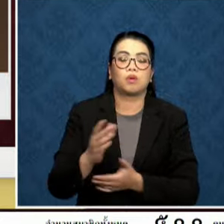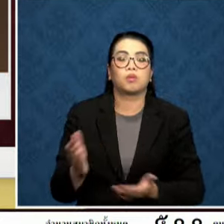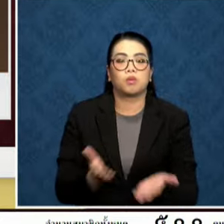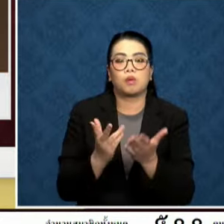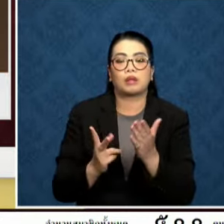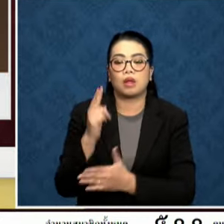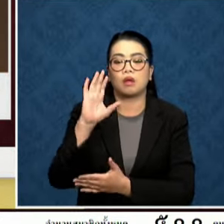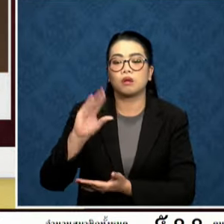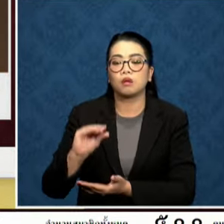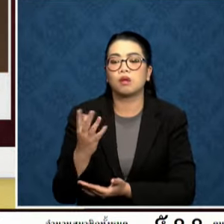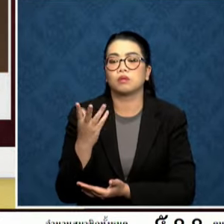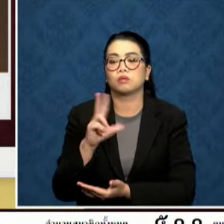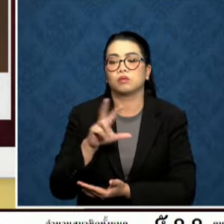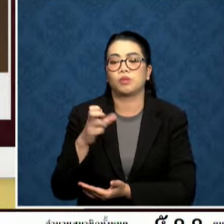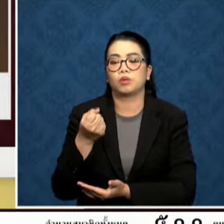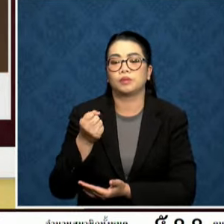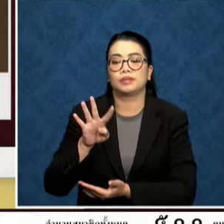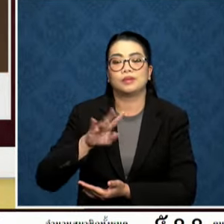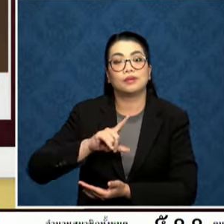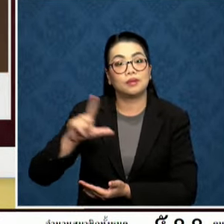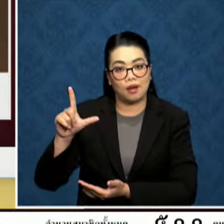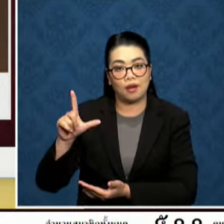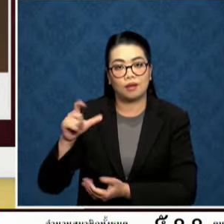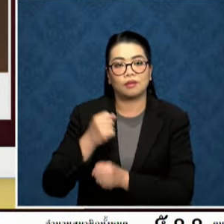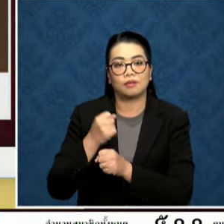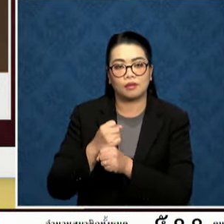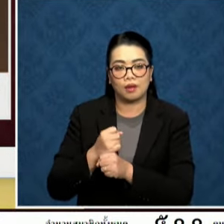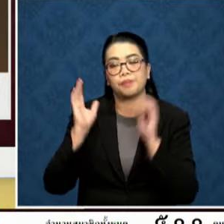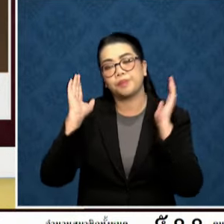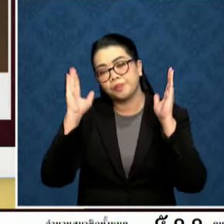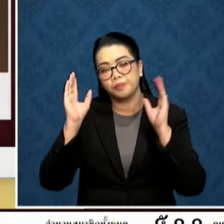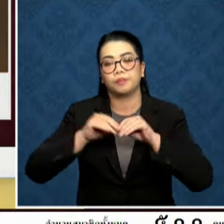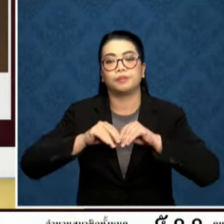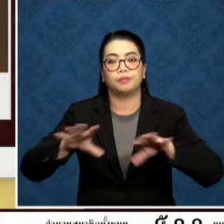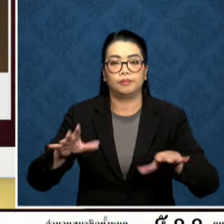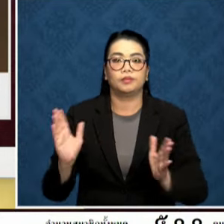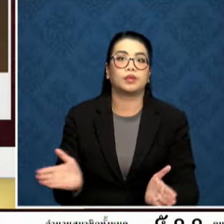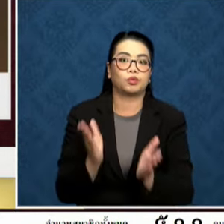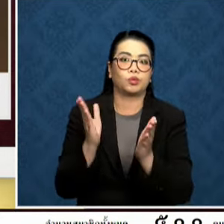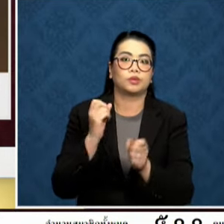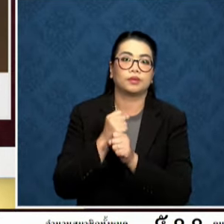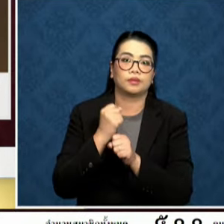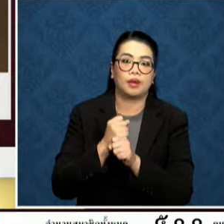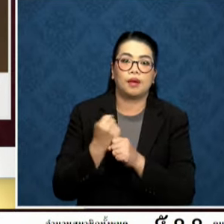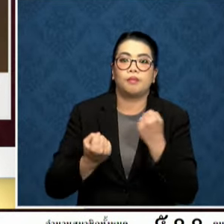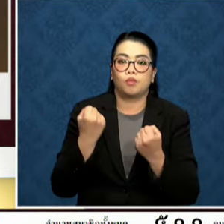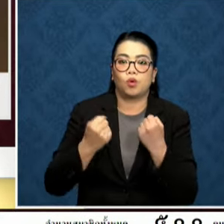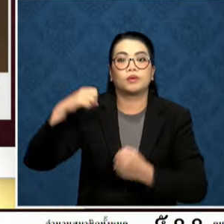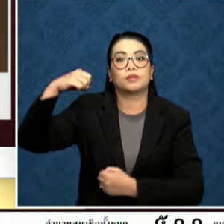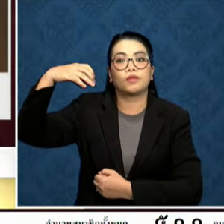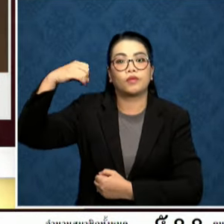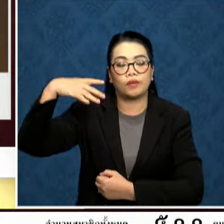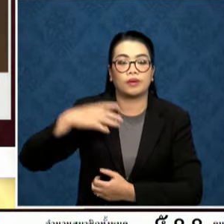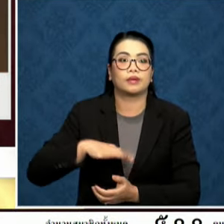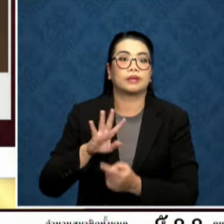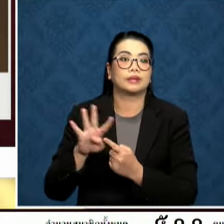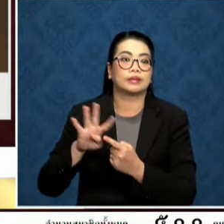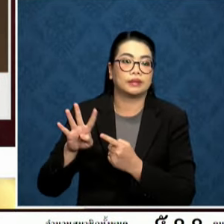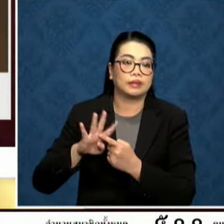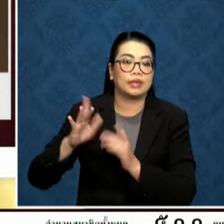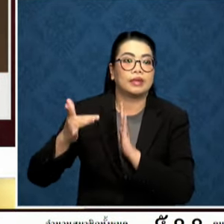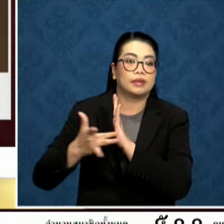ก็เหลือแค่ 314ล้านบาทสำหรับทำ Futuremobility Hubนะคะ Digital economyHubค่ะสำหรับแผน